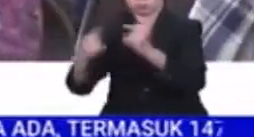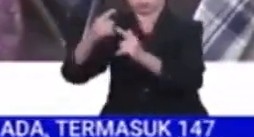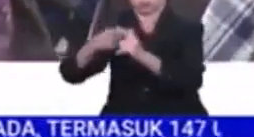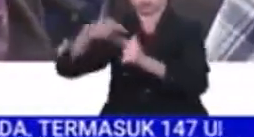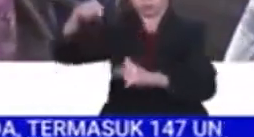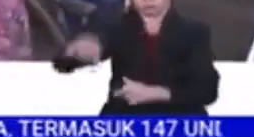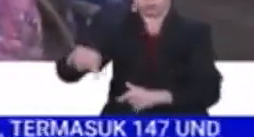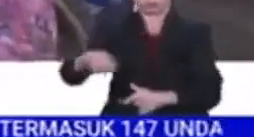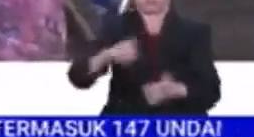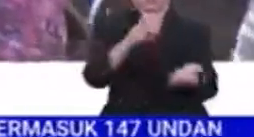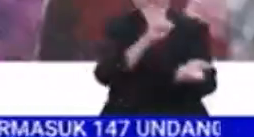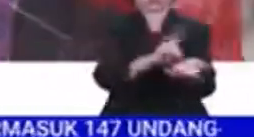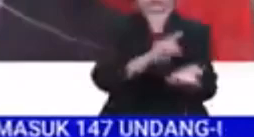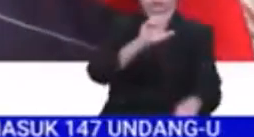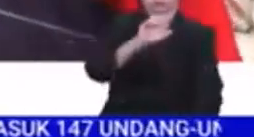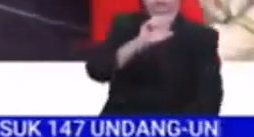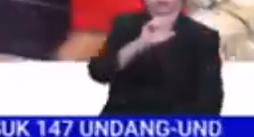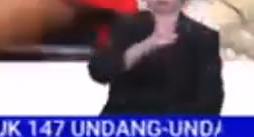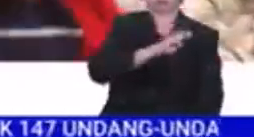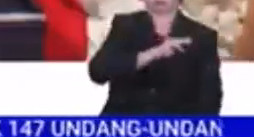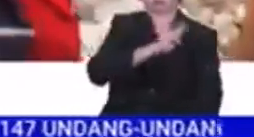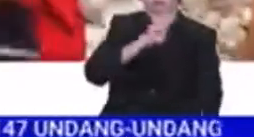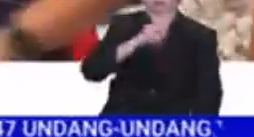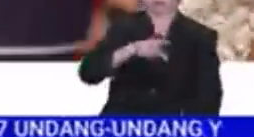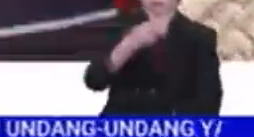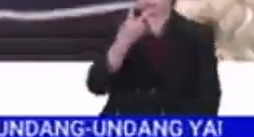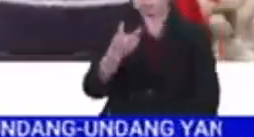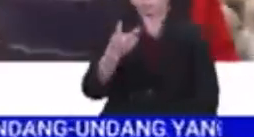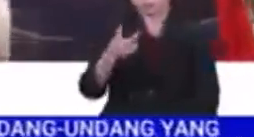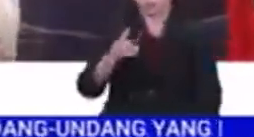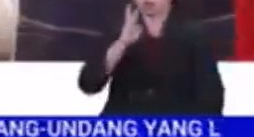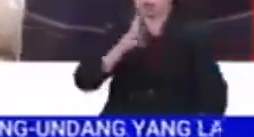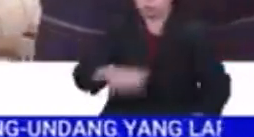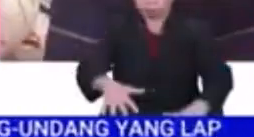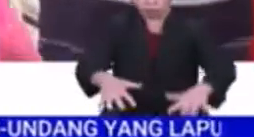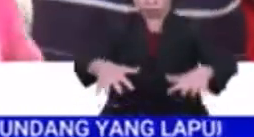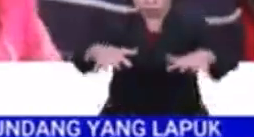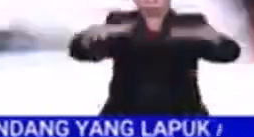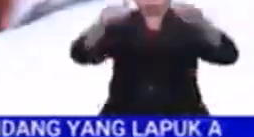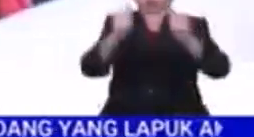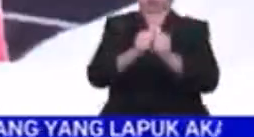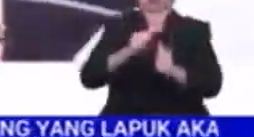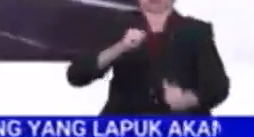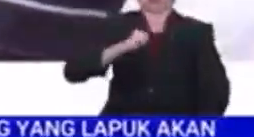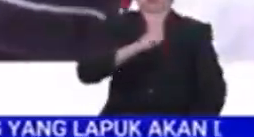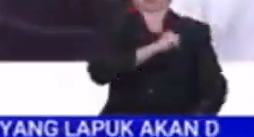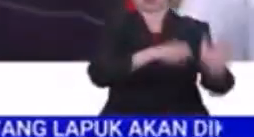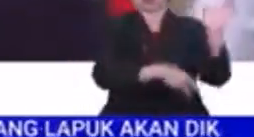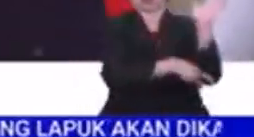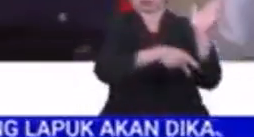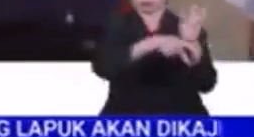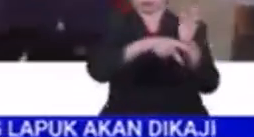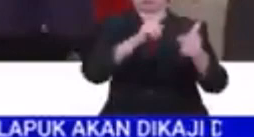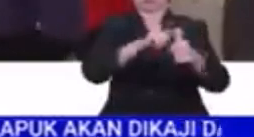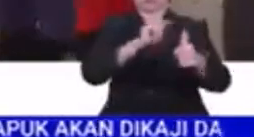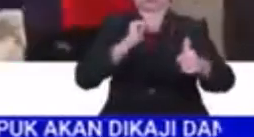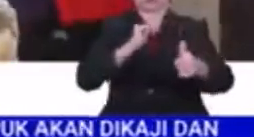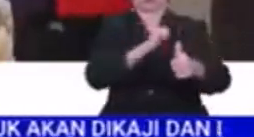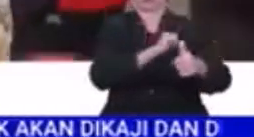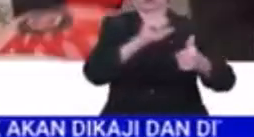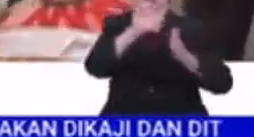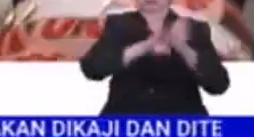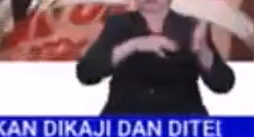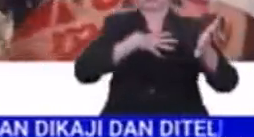datasheet Aidan sebelah itu meninjau lokasi panas banjir kilat bersama beberapa ahli parlimen antaranya air paling